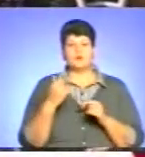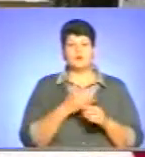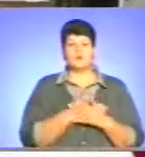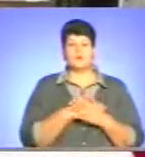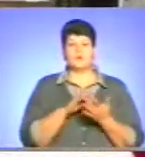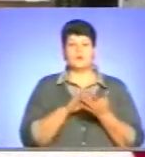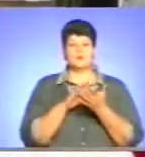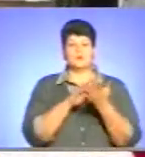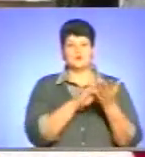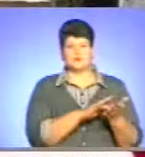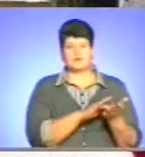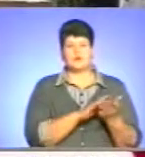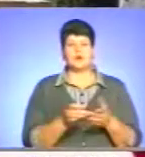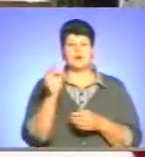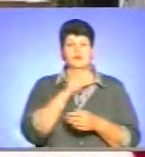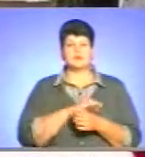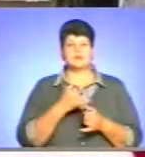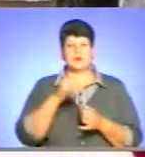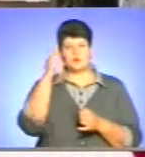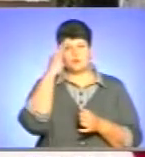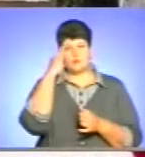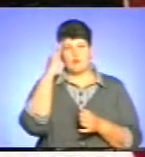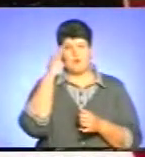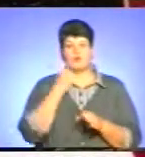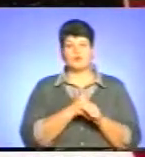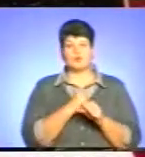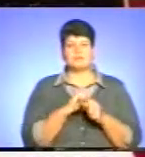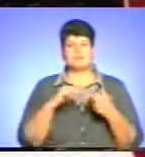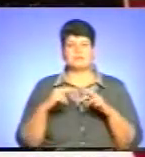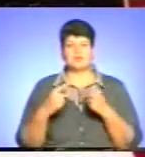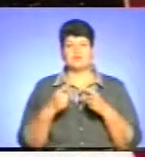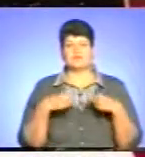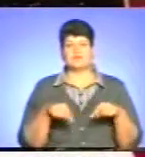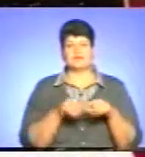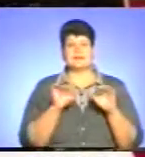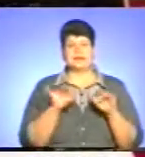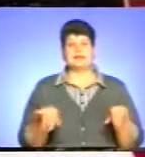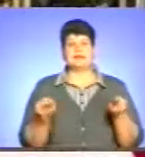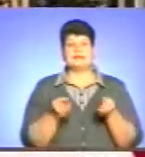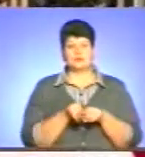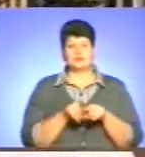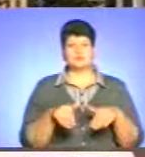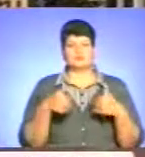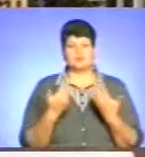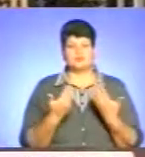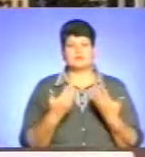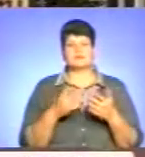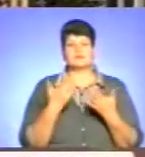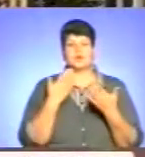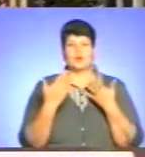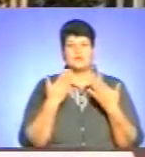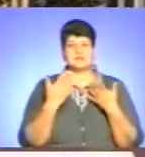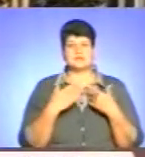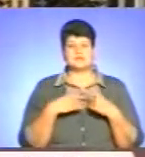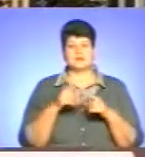люблю. Корисно для розумової роботи час від часу змінювати вид діяльності. Також психологи рекомендують прогулюватися та спілкуватися з